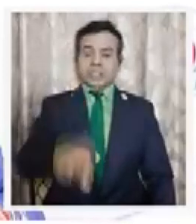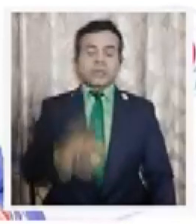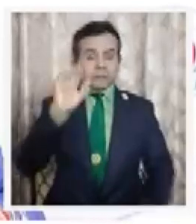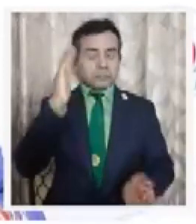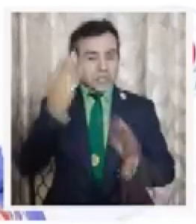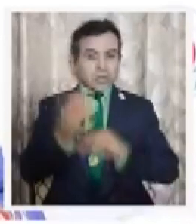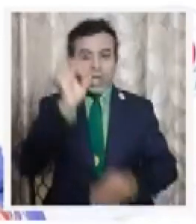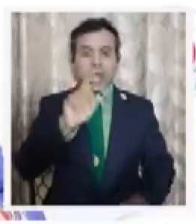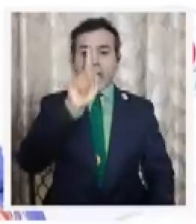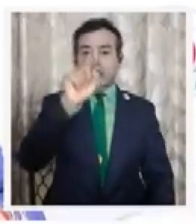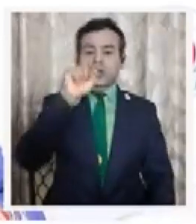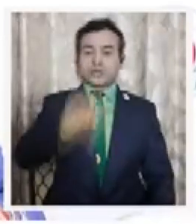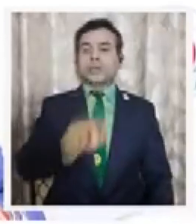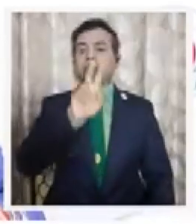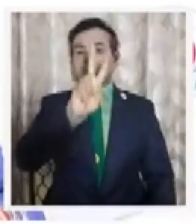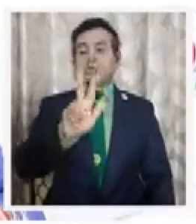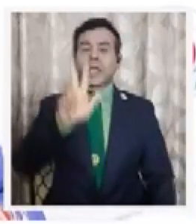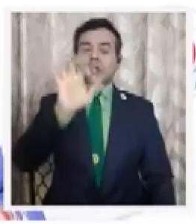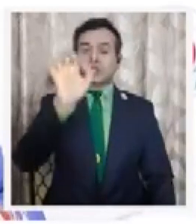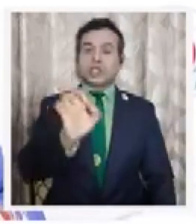1,847 জন। শনাক্ত বিবেচনায় মৃত্যুর হার